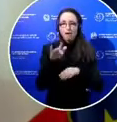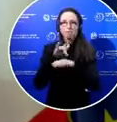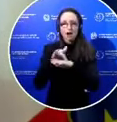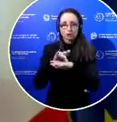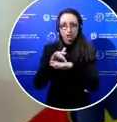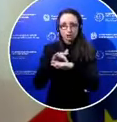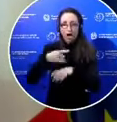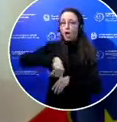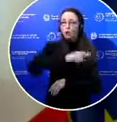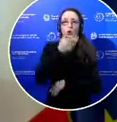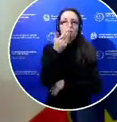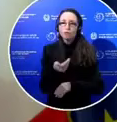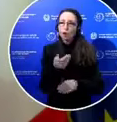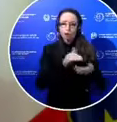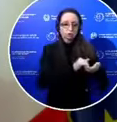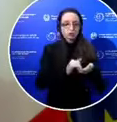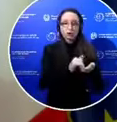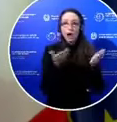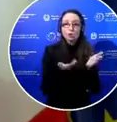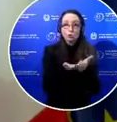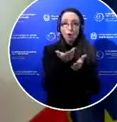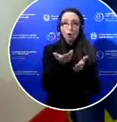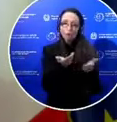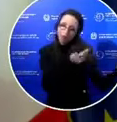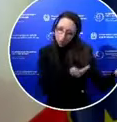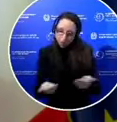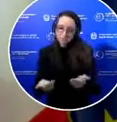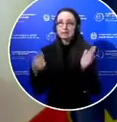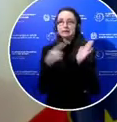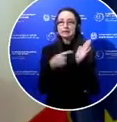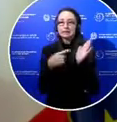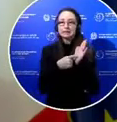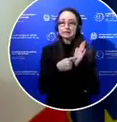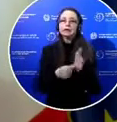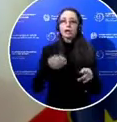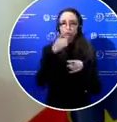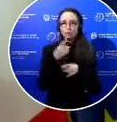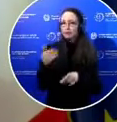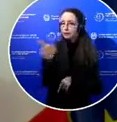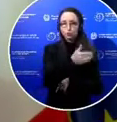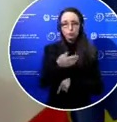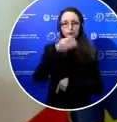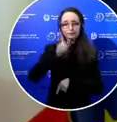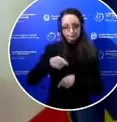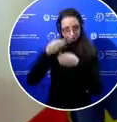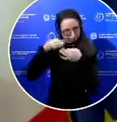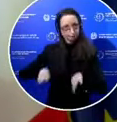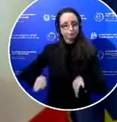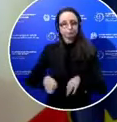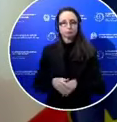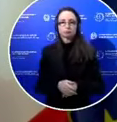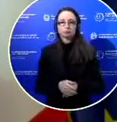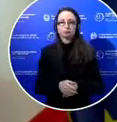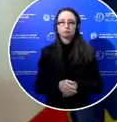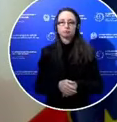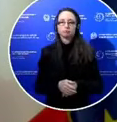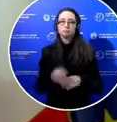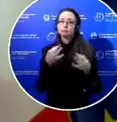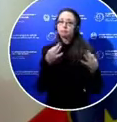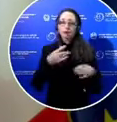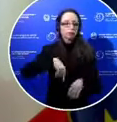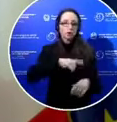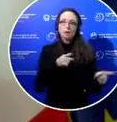nuova società accogliente dove i diritti e i doveri di tutti vengano rispettati. Bene, siamo in un